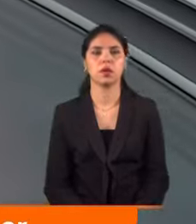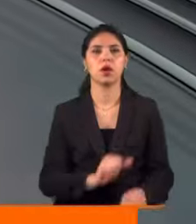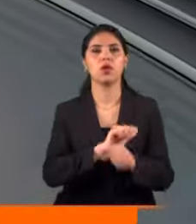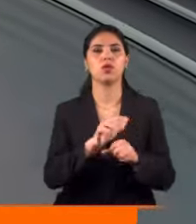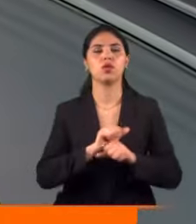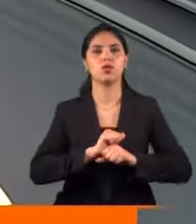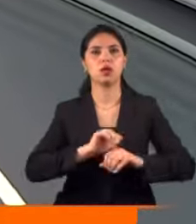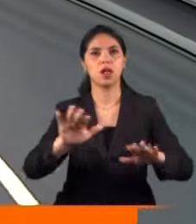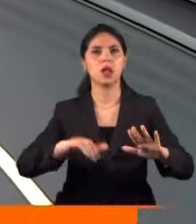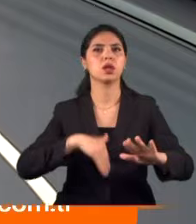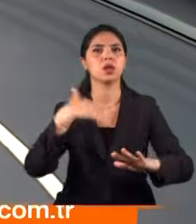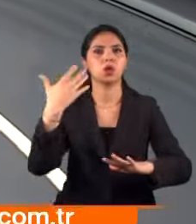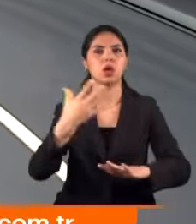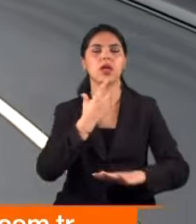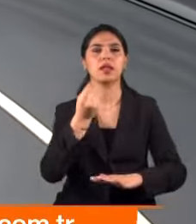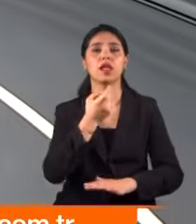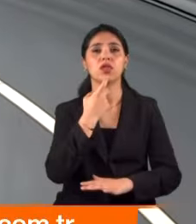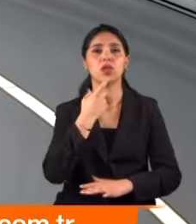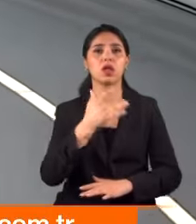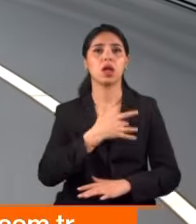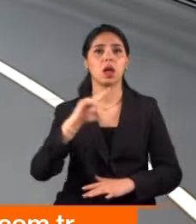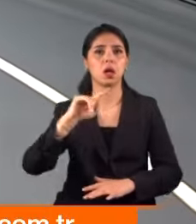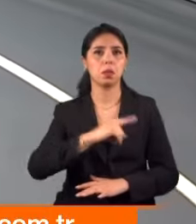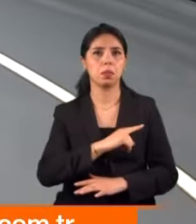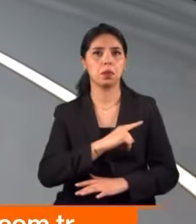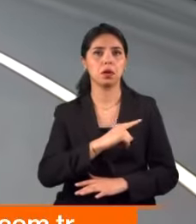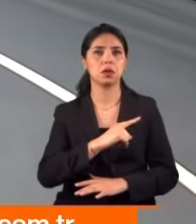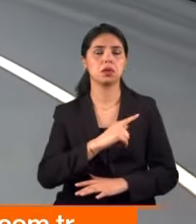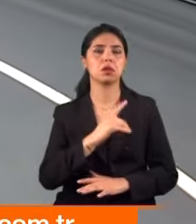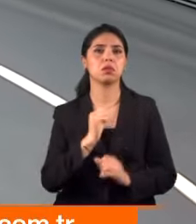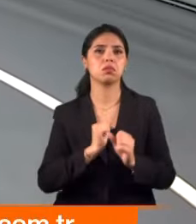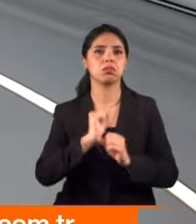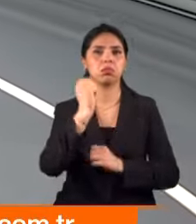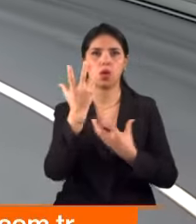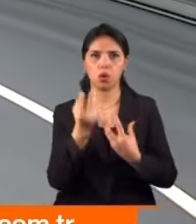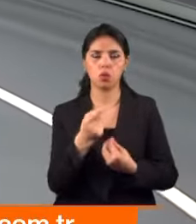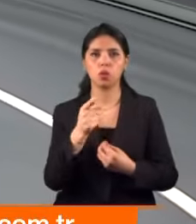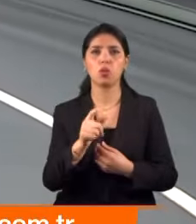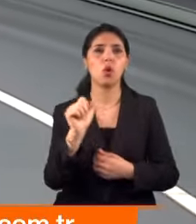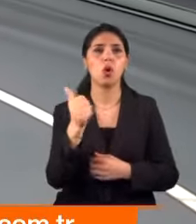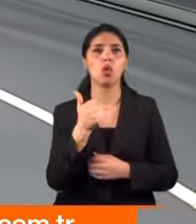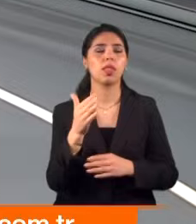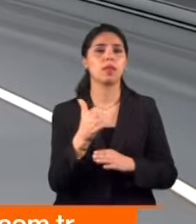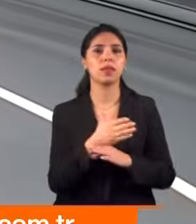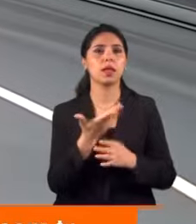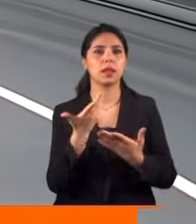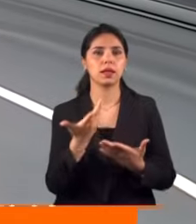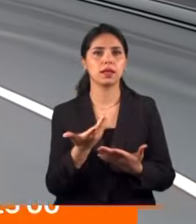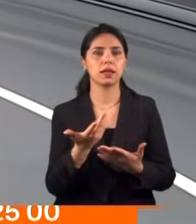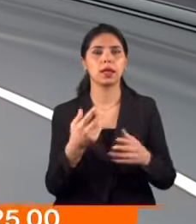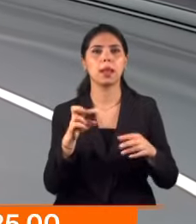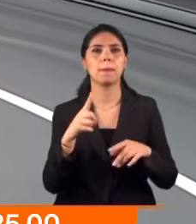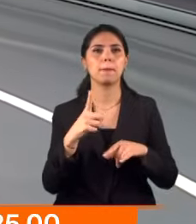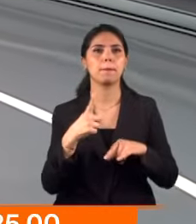Koronavirüs salgınının ardından genç yaşta kalp krizi vakaları da maalesef yükseldi. Bunun en önemli nedeni olarak da